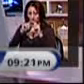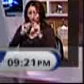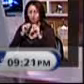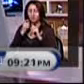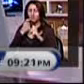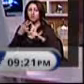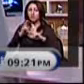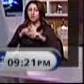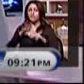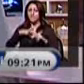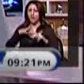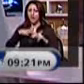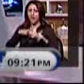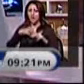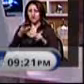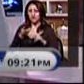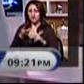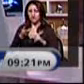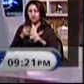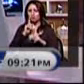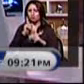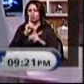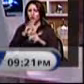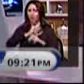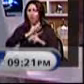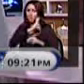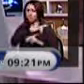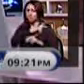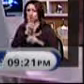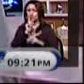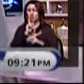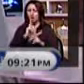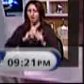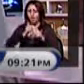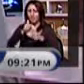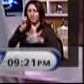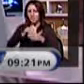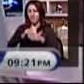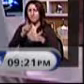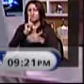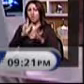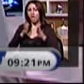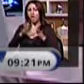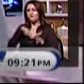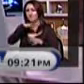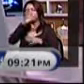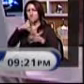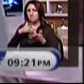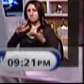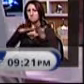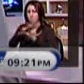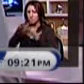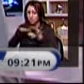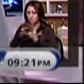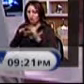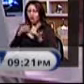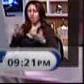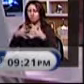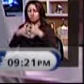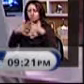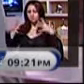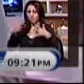برضه قلقانين وبيقولوا يعني ضد فكره التصويت. انما الحقيقه انه مخاوف جماعه الاخوان المسلمين